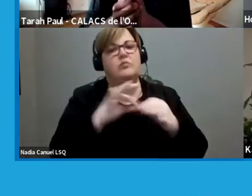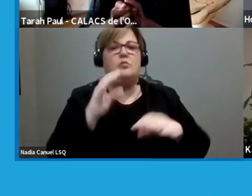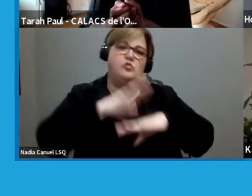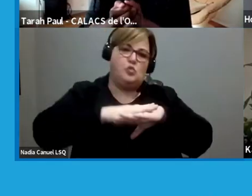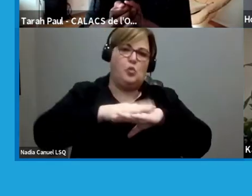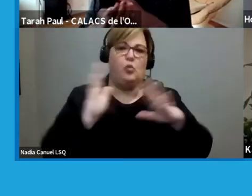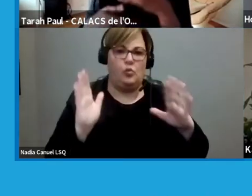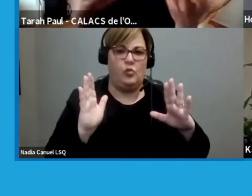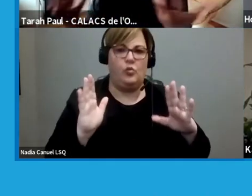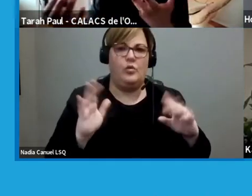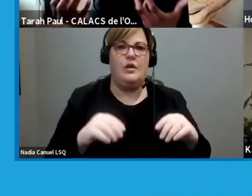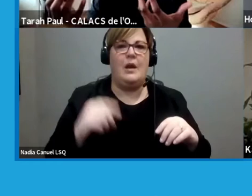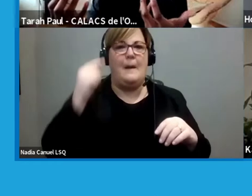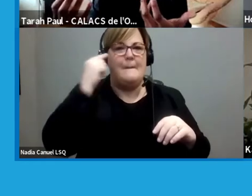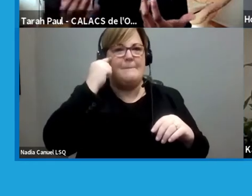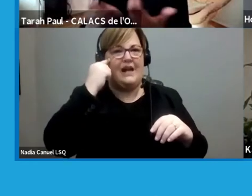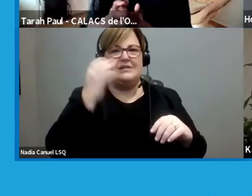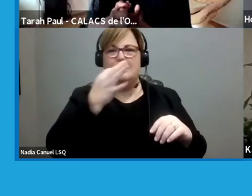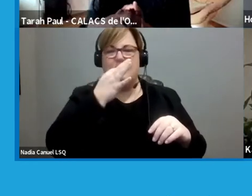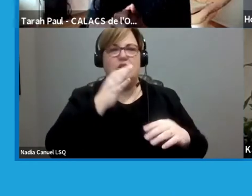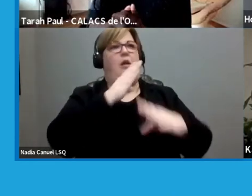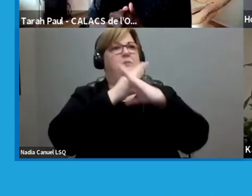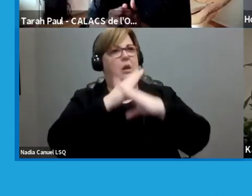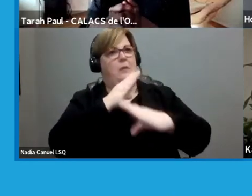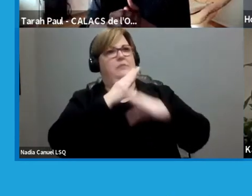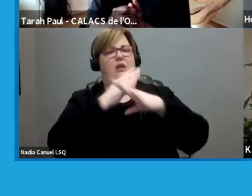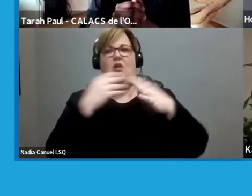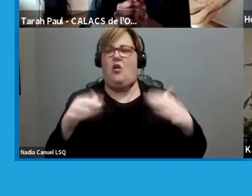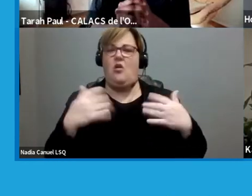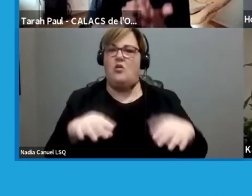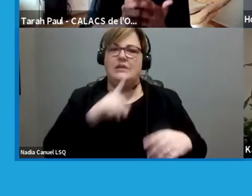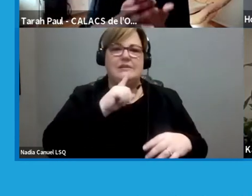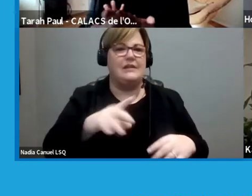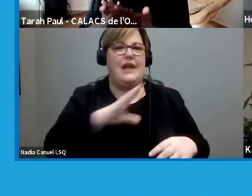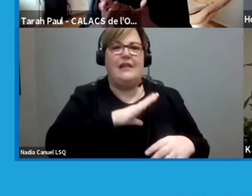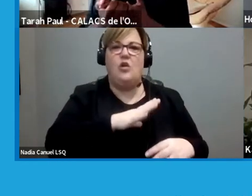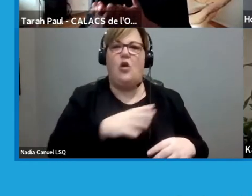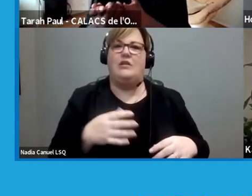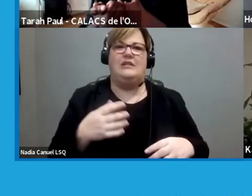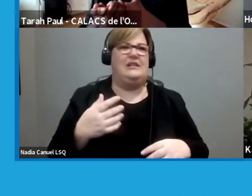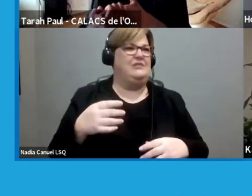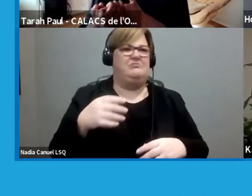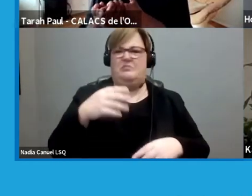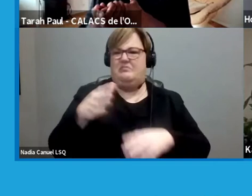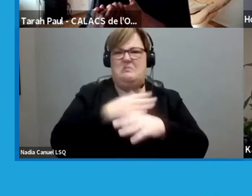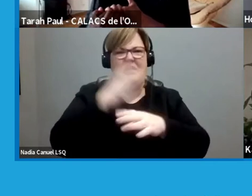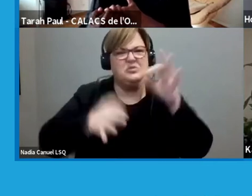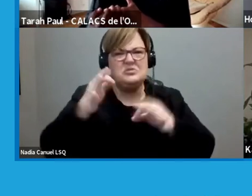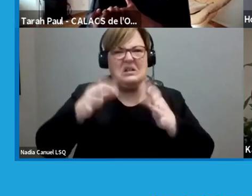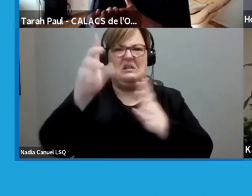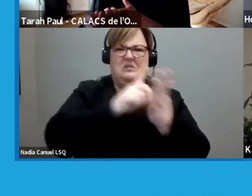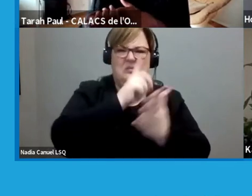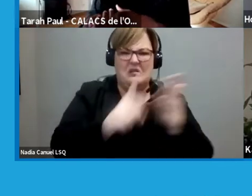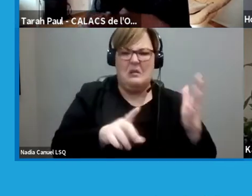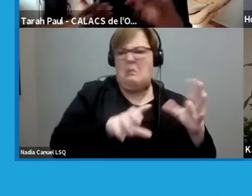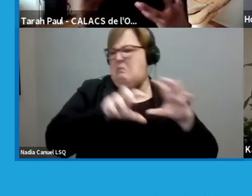de penser que à travers tous ces obstacles-là, on peut voir qu'il y a sûrement des biais, des préjugés, de la discrimination, du